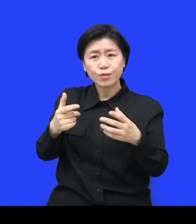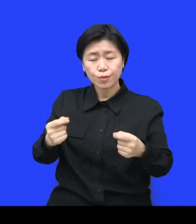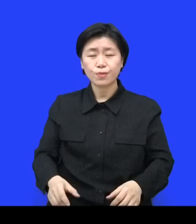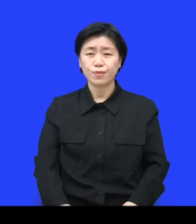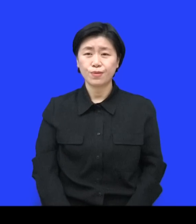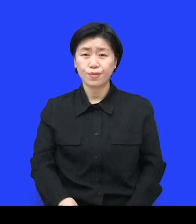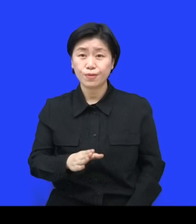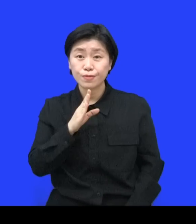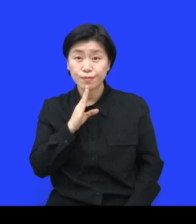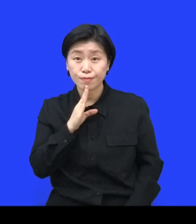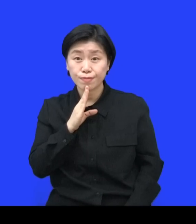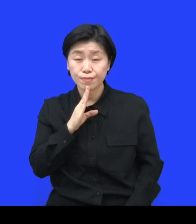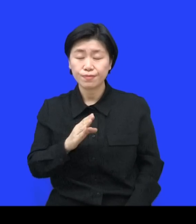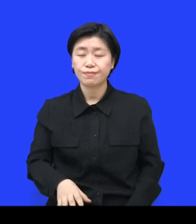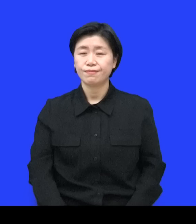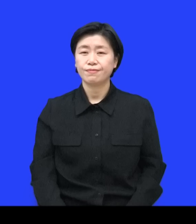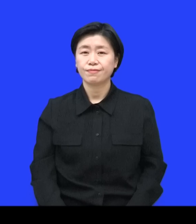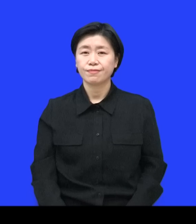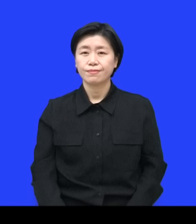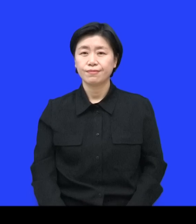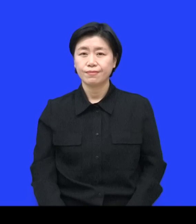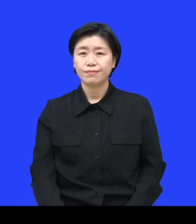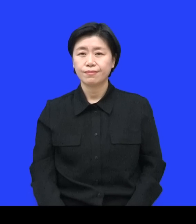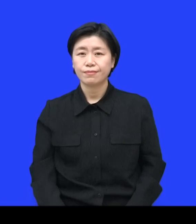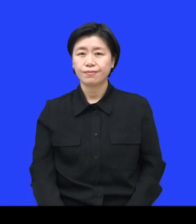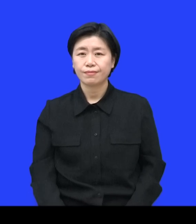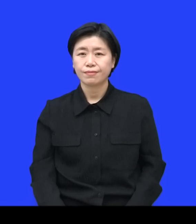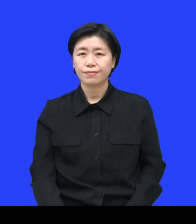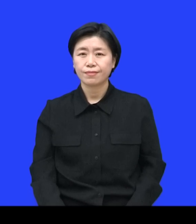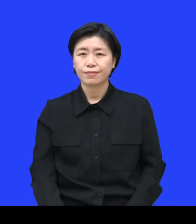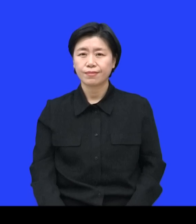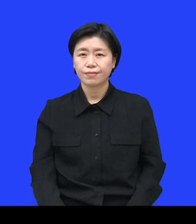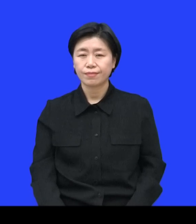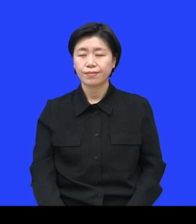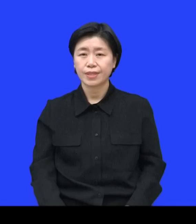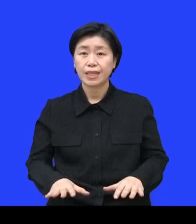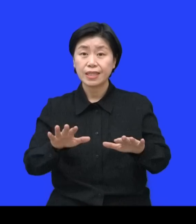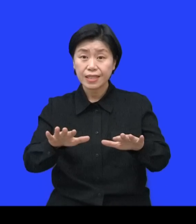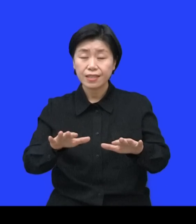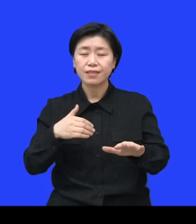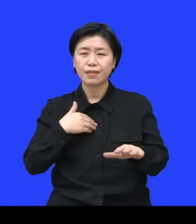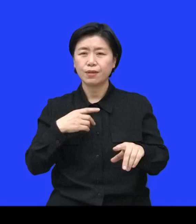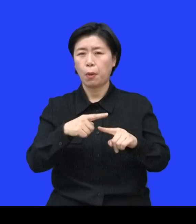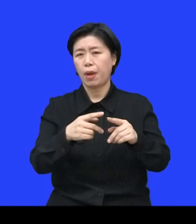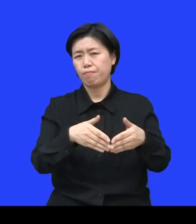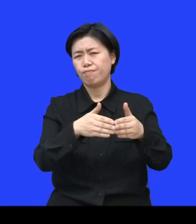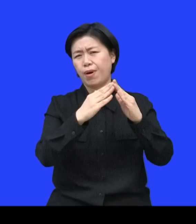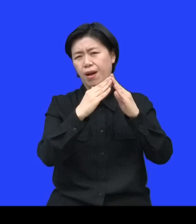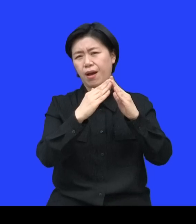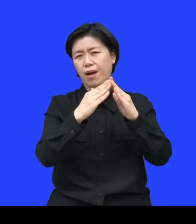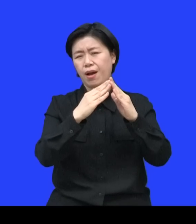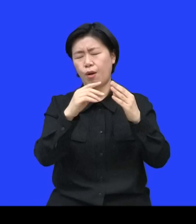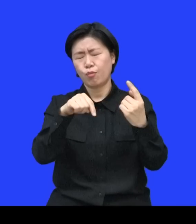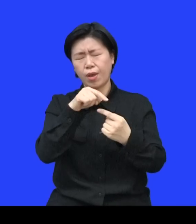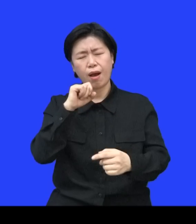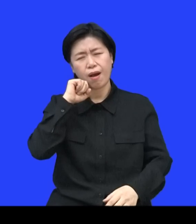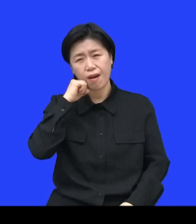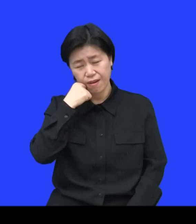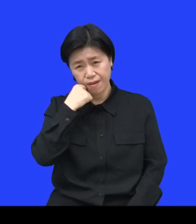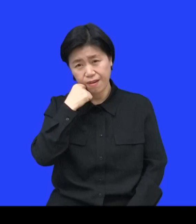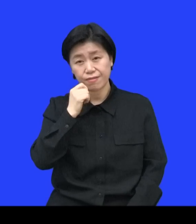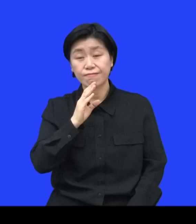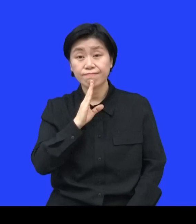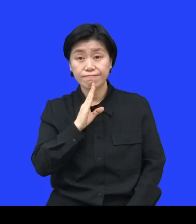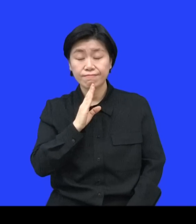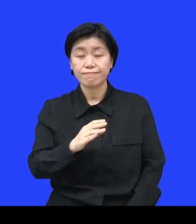4학년에 그 풍성한 은혜를 다 거둔 거잖아요. 제가 그때 그거 생각하면서 개척교 하면서 지금도 예. 얼마나 어려운 그럼요. 부분들이